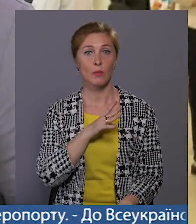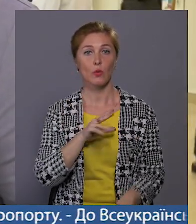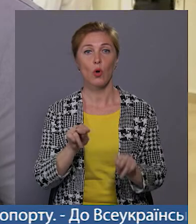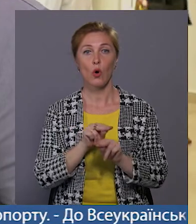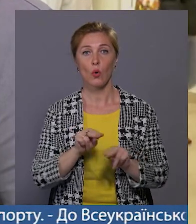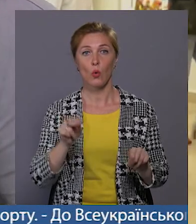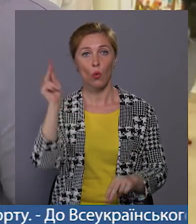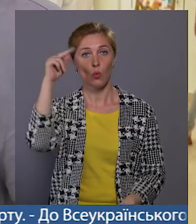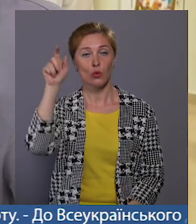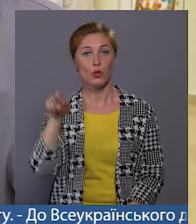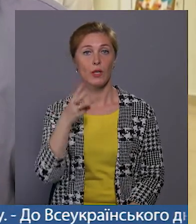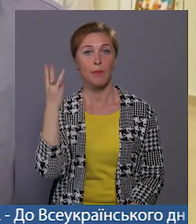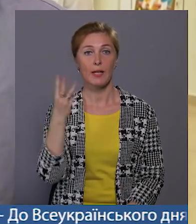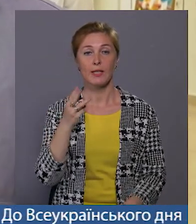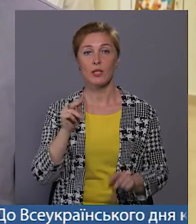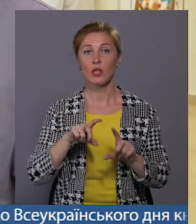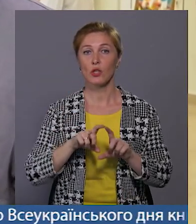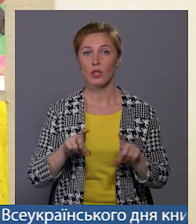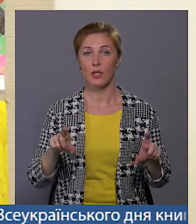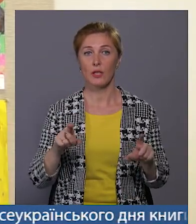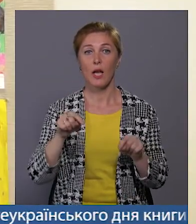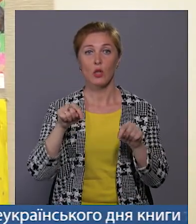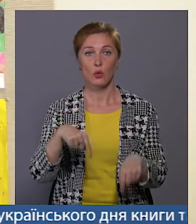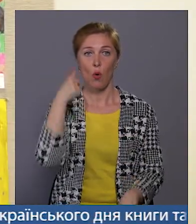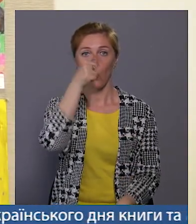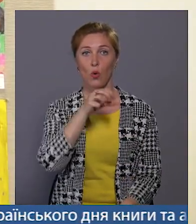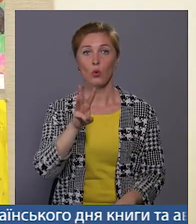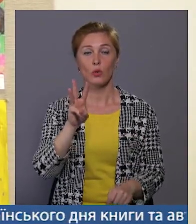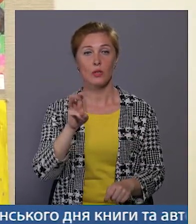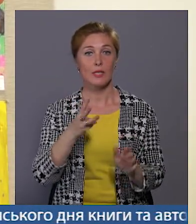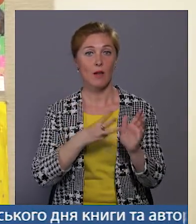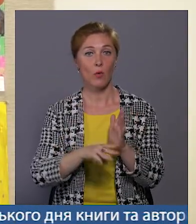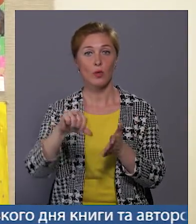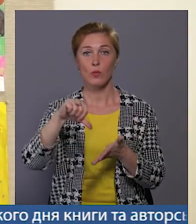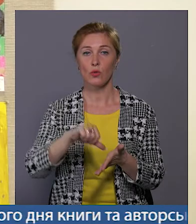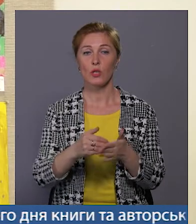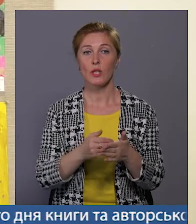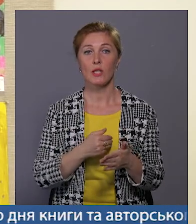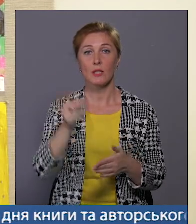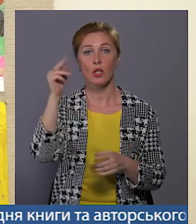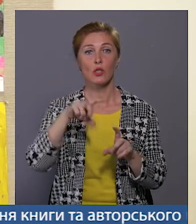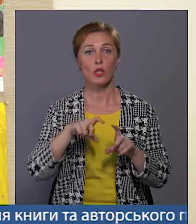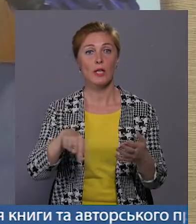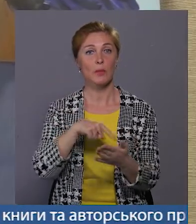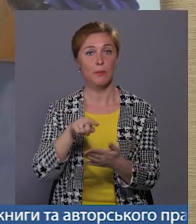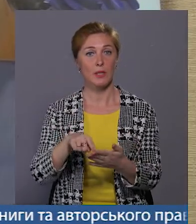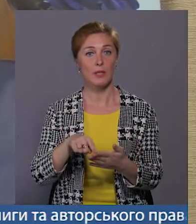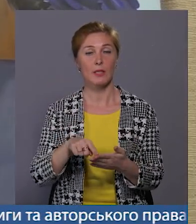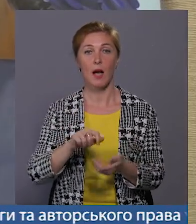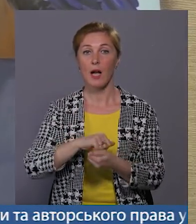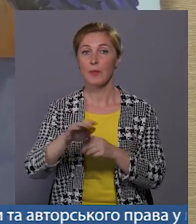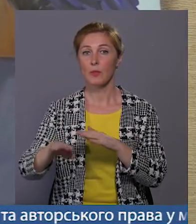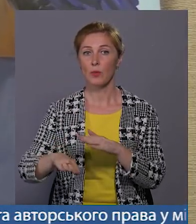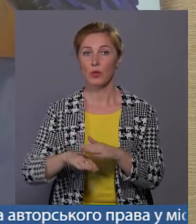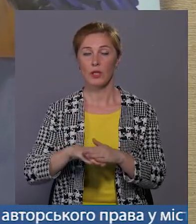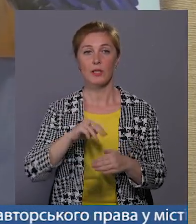хмельницьких шкіл, але цього року у нас 380 учасників із шкіл міста, із міста Кам'янця-Подільського,